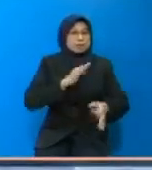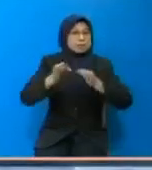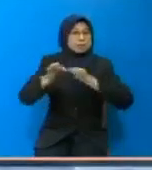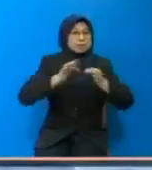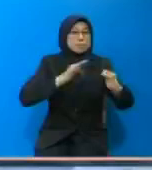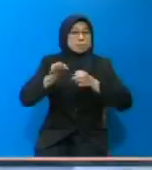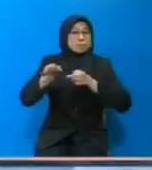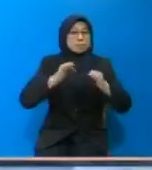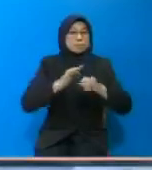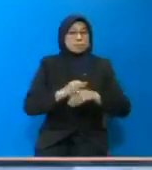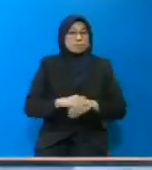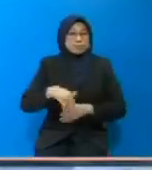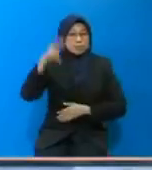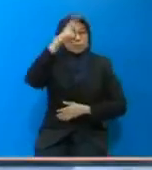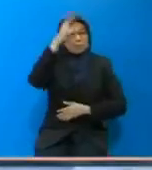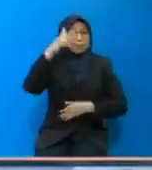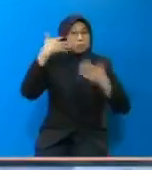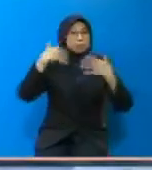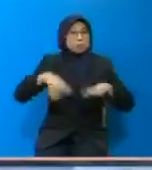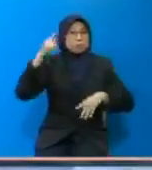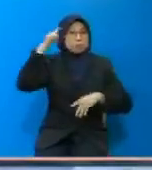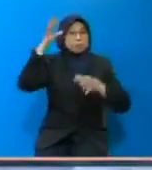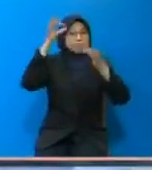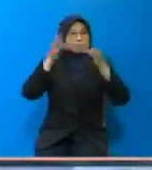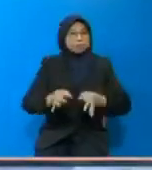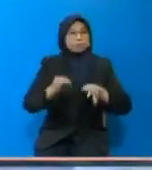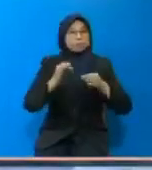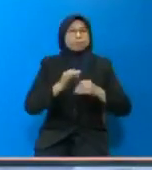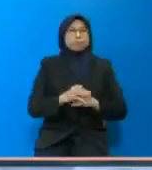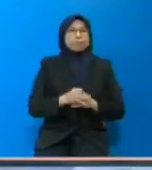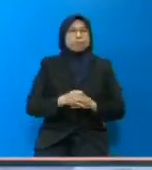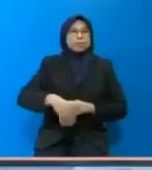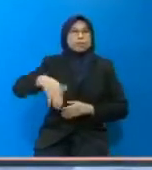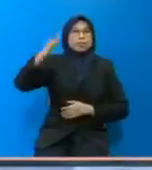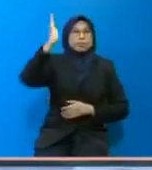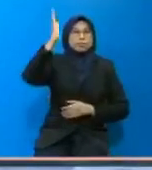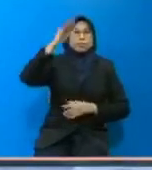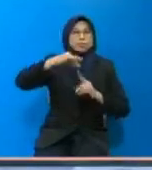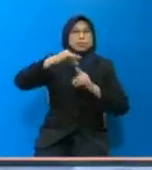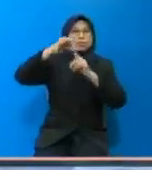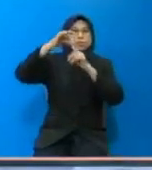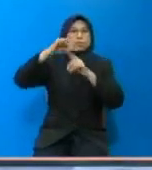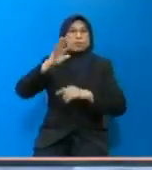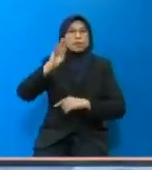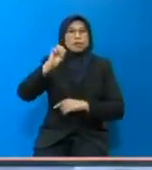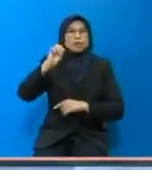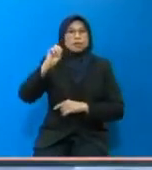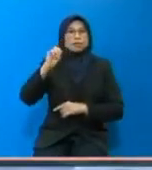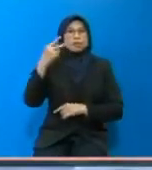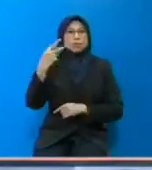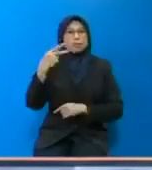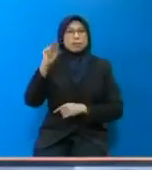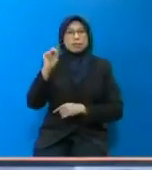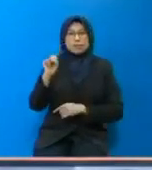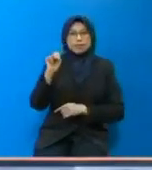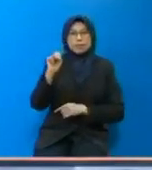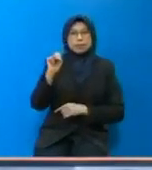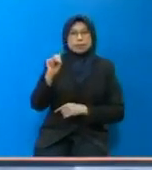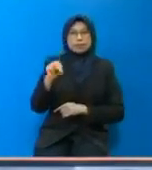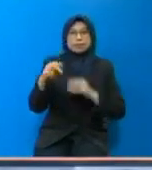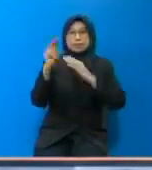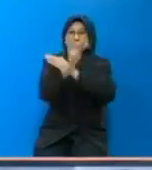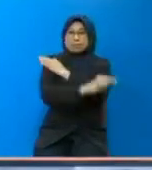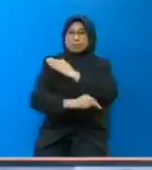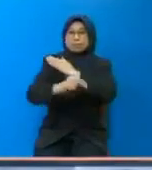jelaskan, kerajaan sudah memutuskan di sidang khas Majlis Keselamatan Negara, bagi negeri yang